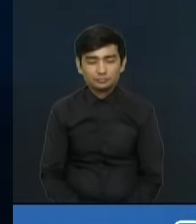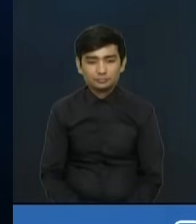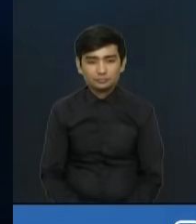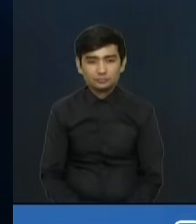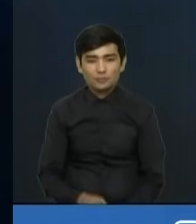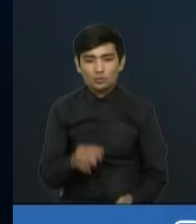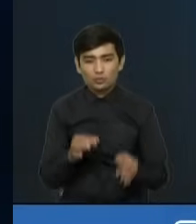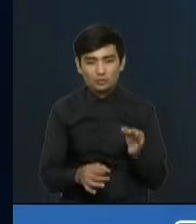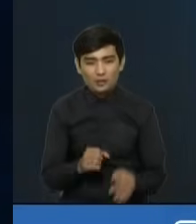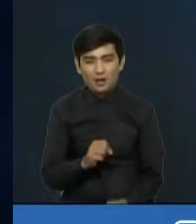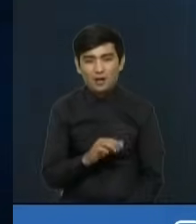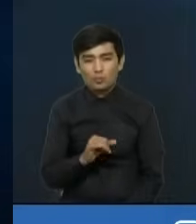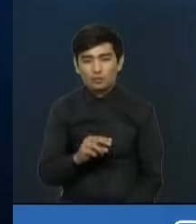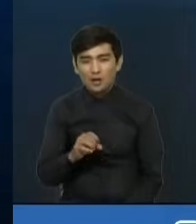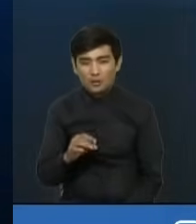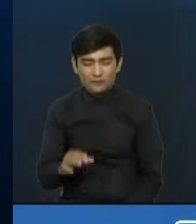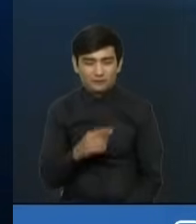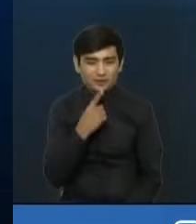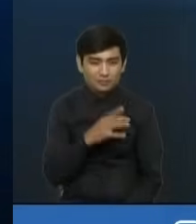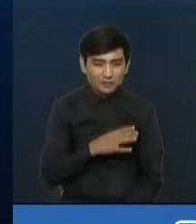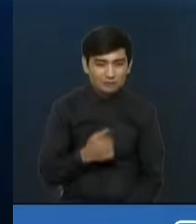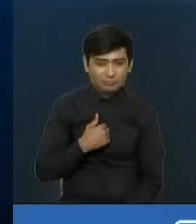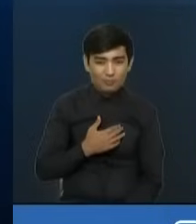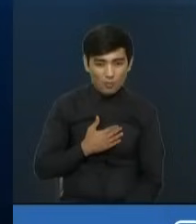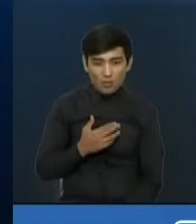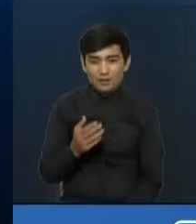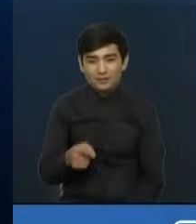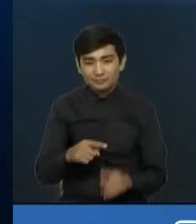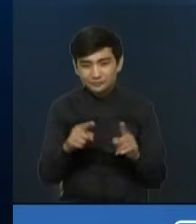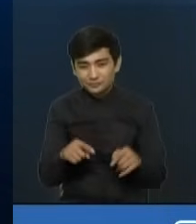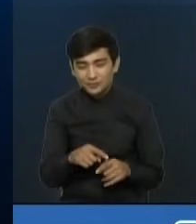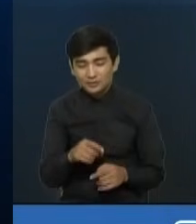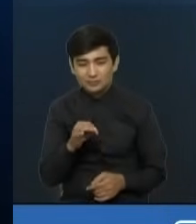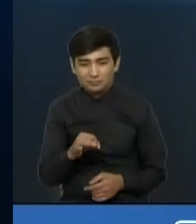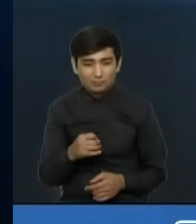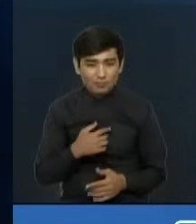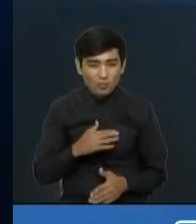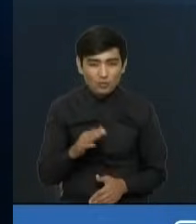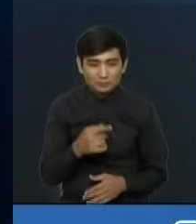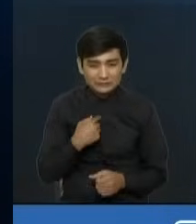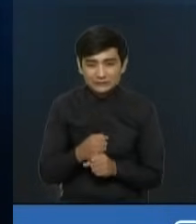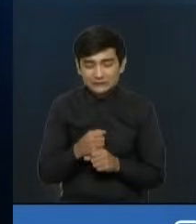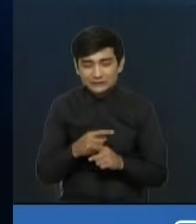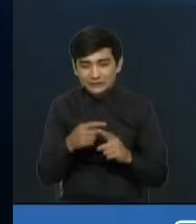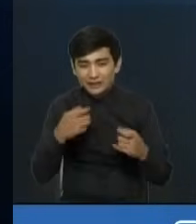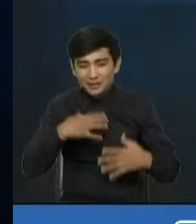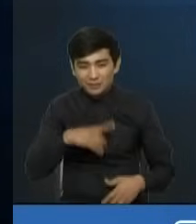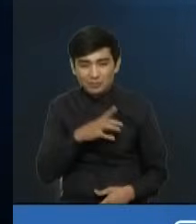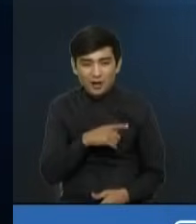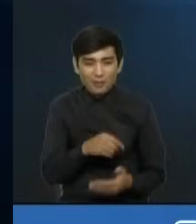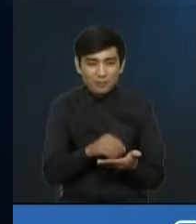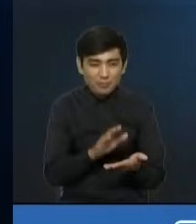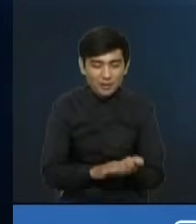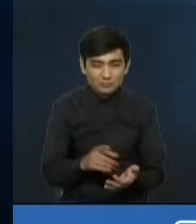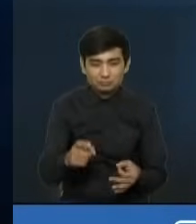В суде Абударов отрицал принадлежность ему аккаунта. Данные доводы опровергнуты материалами дела. Указанный аккаунт соединен